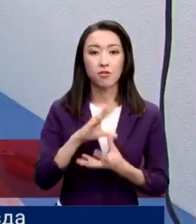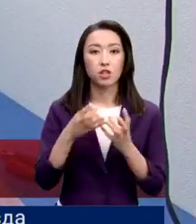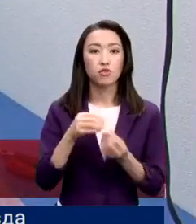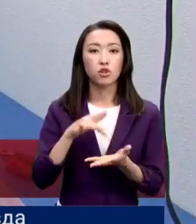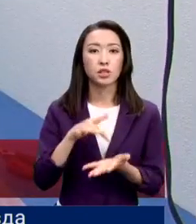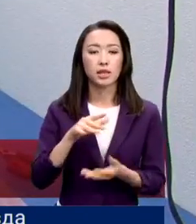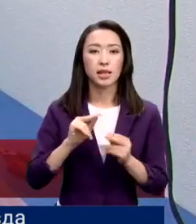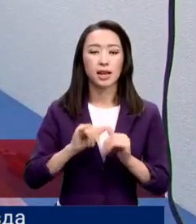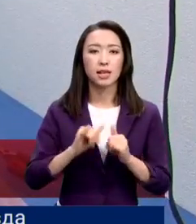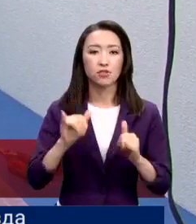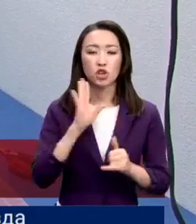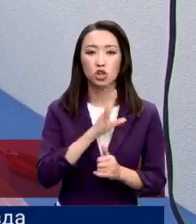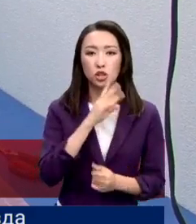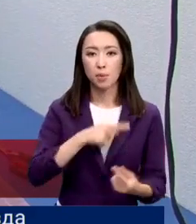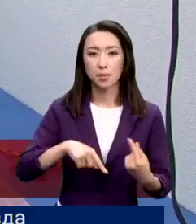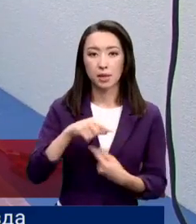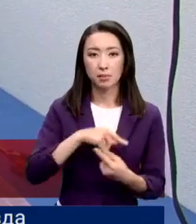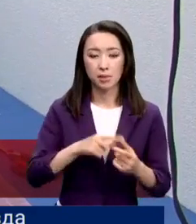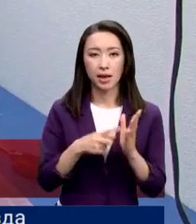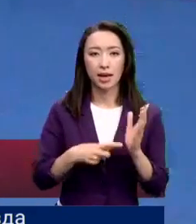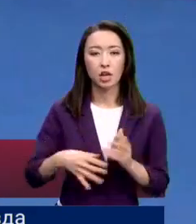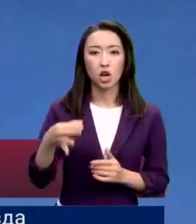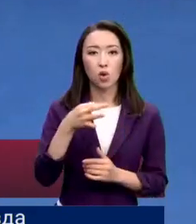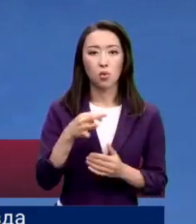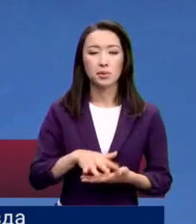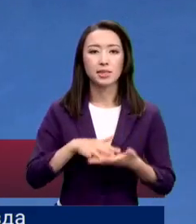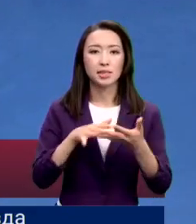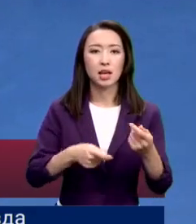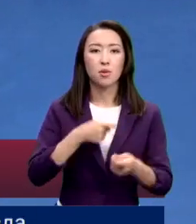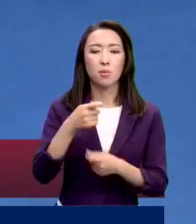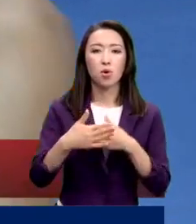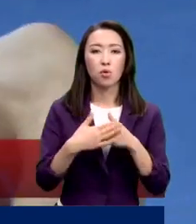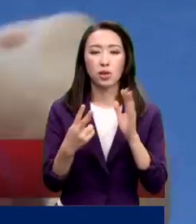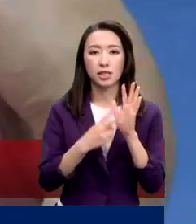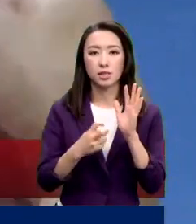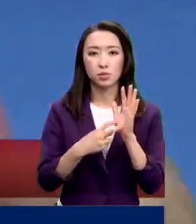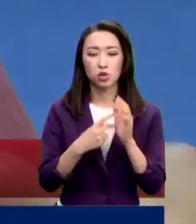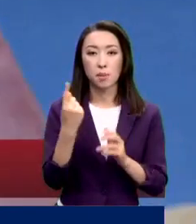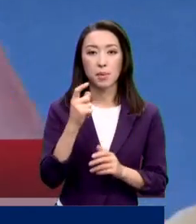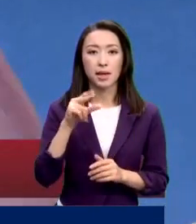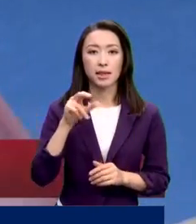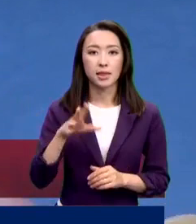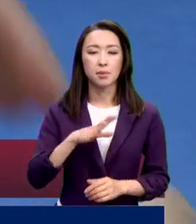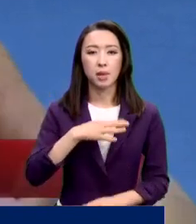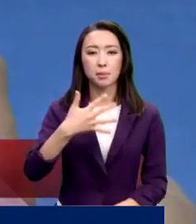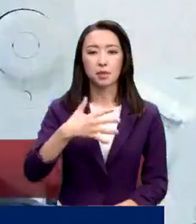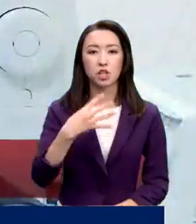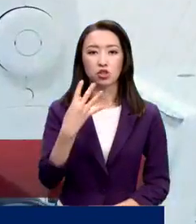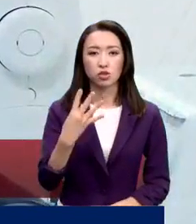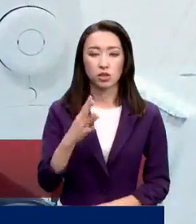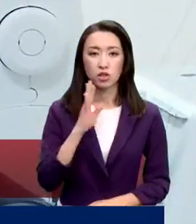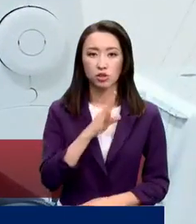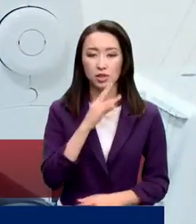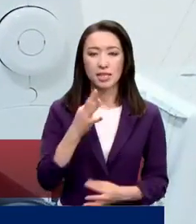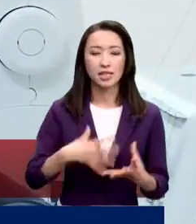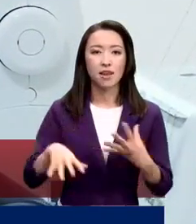Центр развития женского предпринимательства Карагандинской области заявок подано около 700. Первый этап охватил 54 претендентки